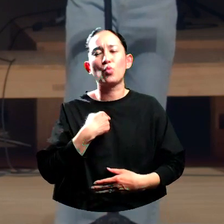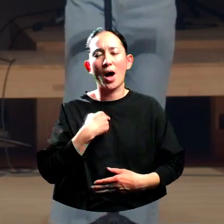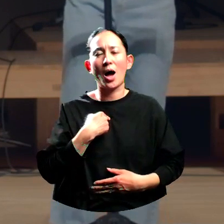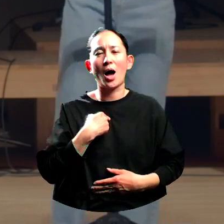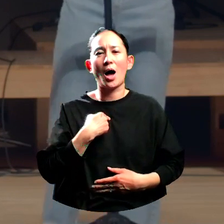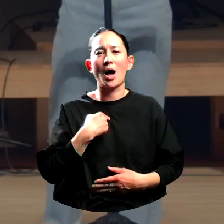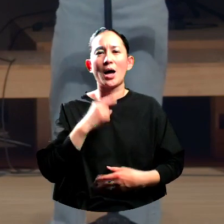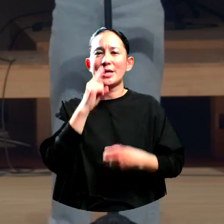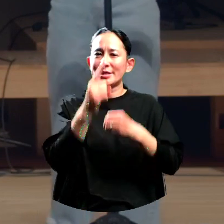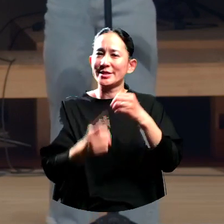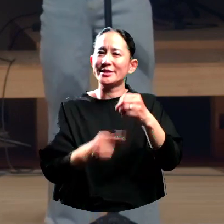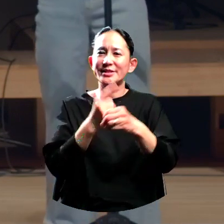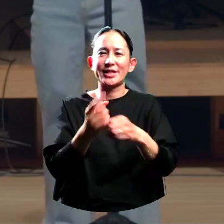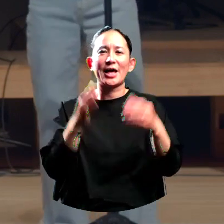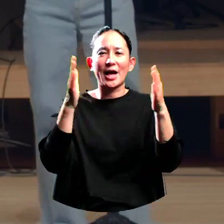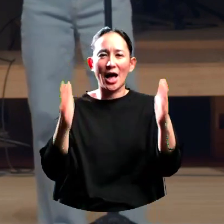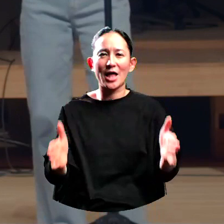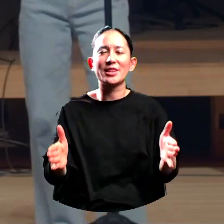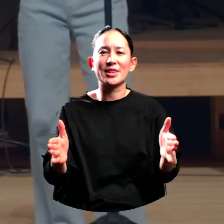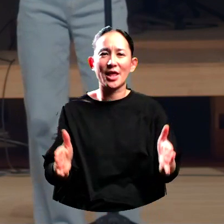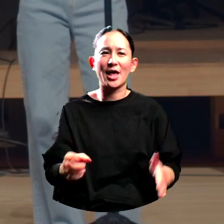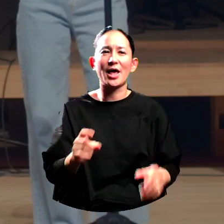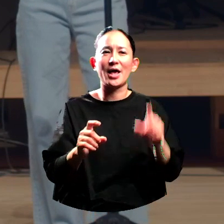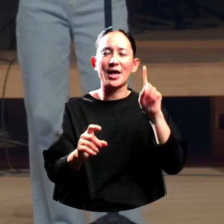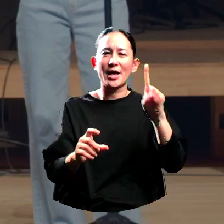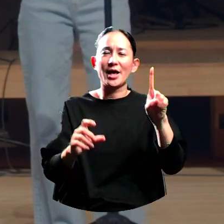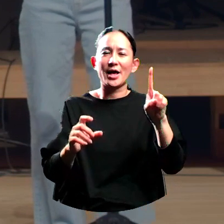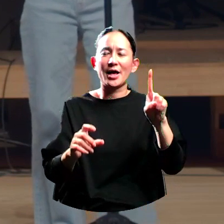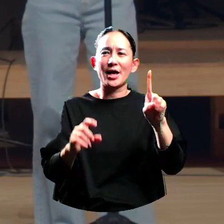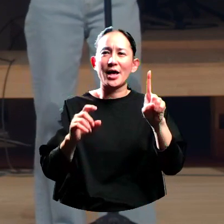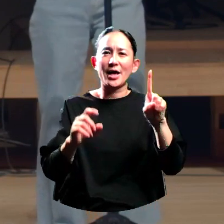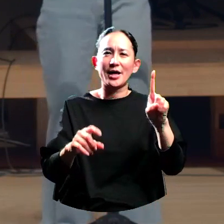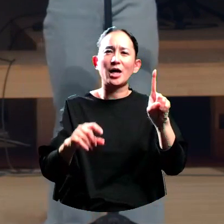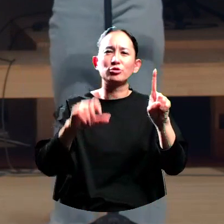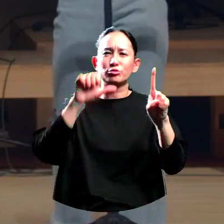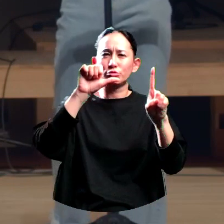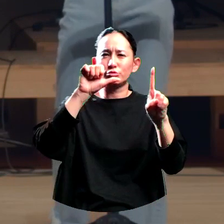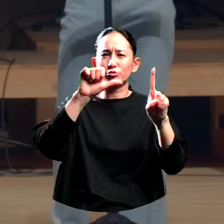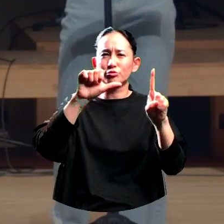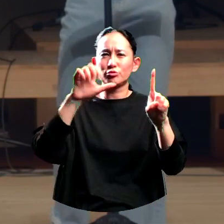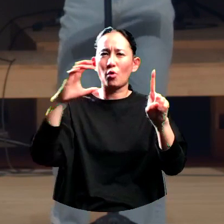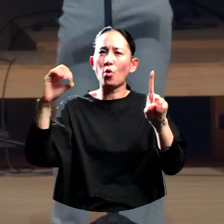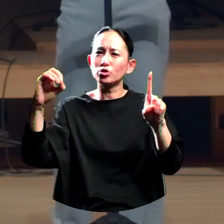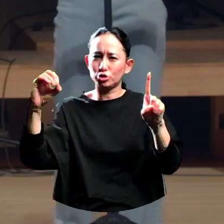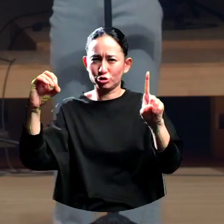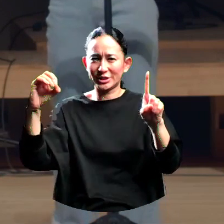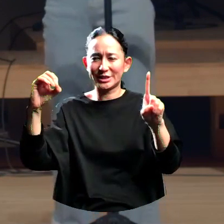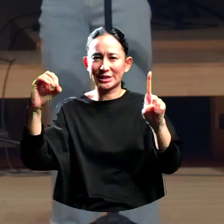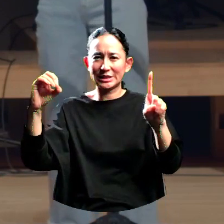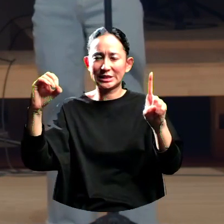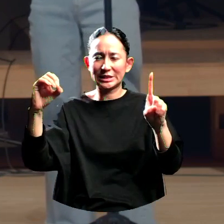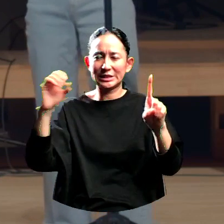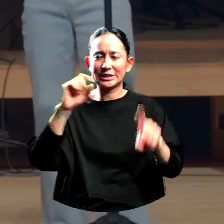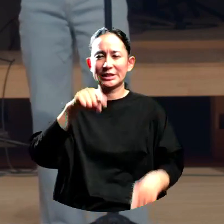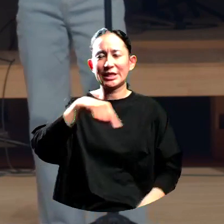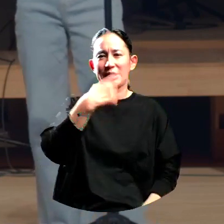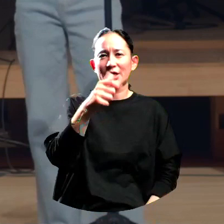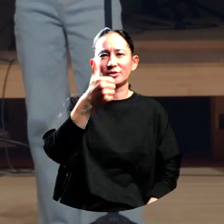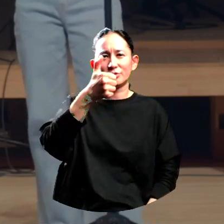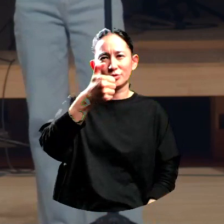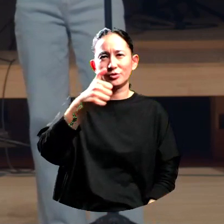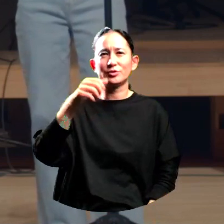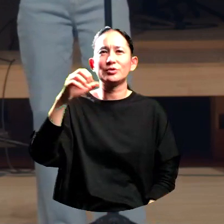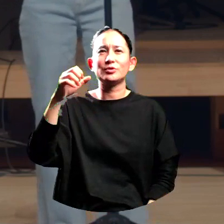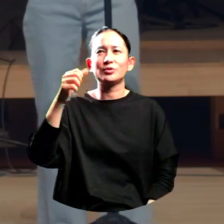日海に入るほどサーフィンが大好きです。今朝も入ってきました、海に。 I love surfing and I go in the water at least 150 days a year. I